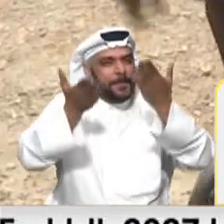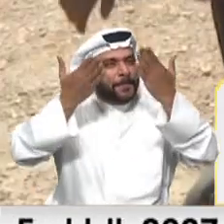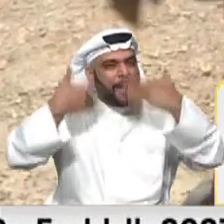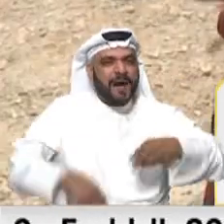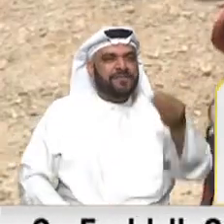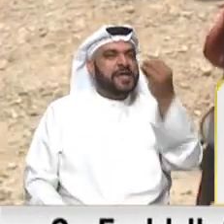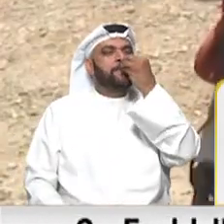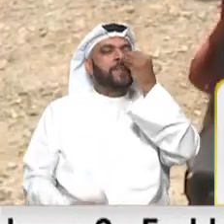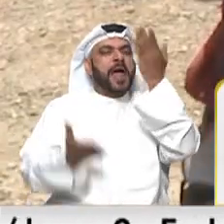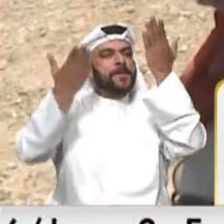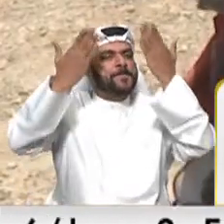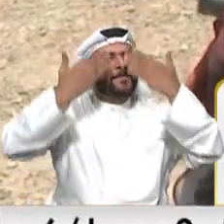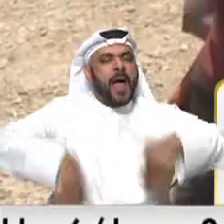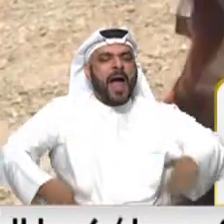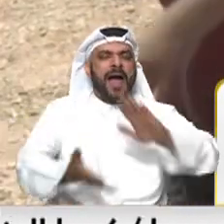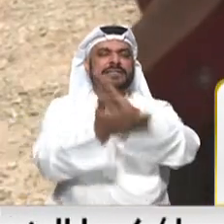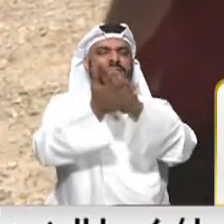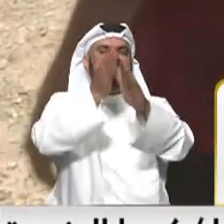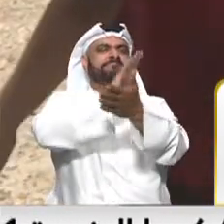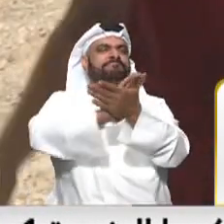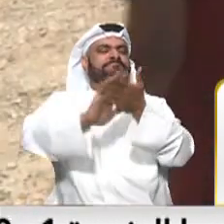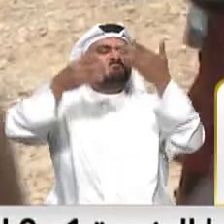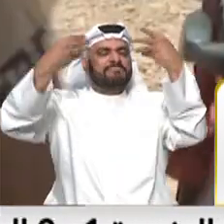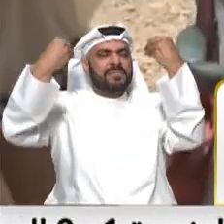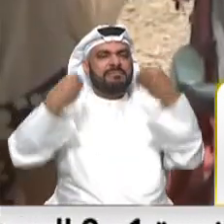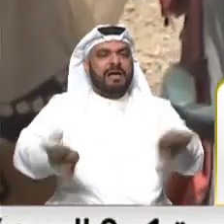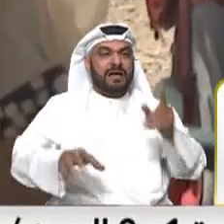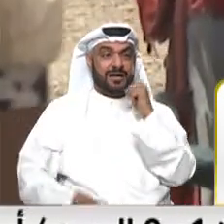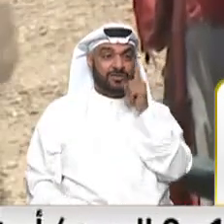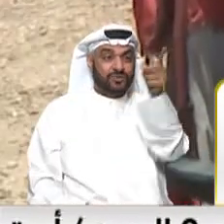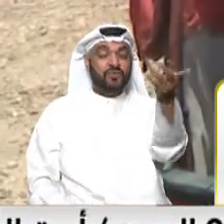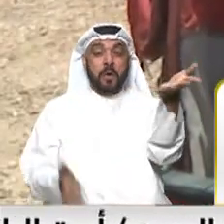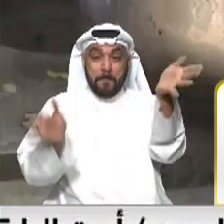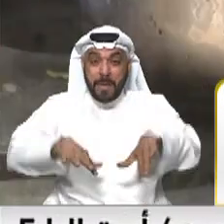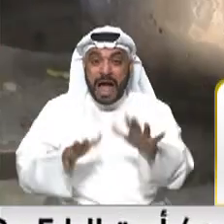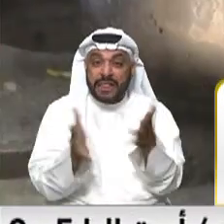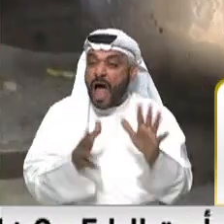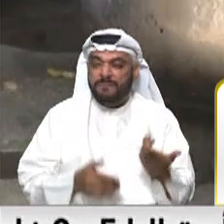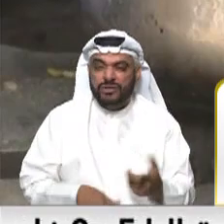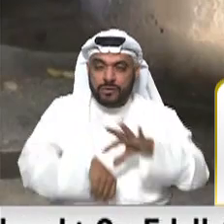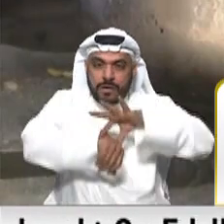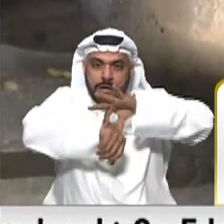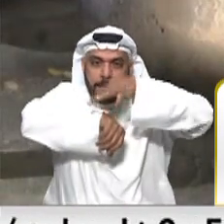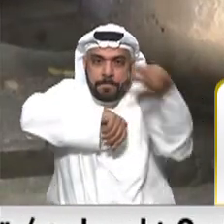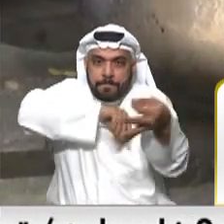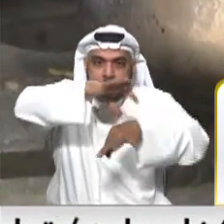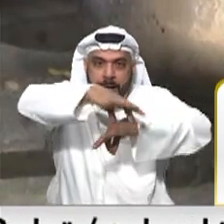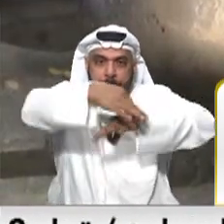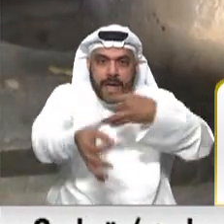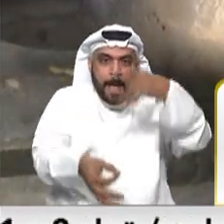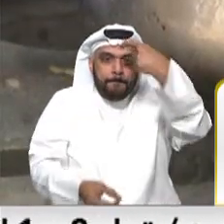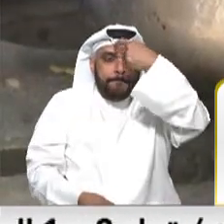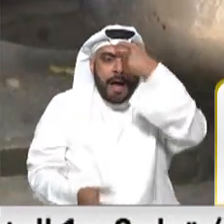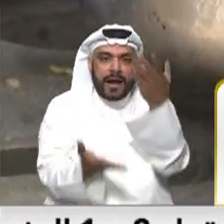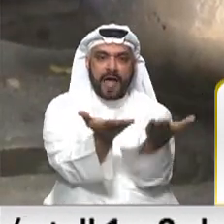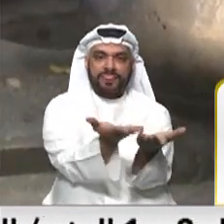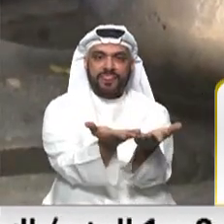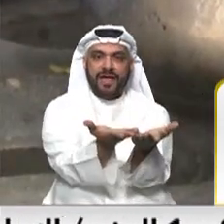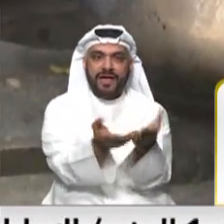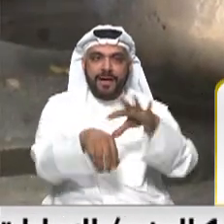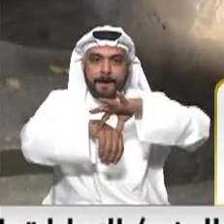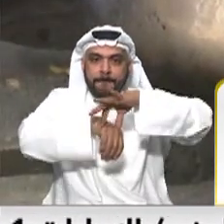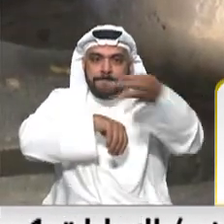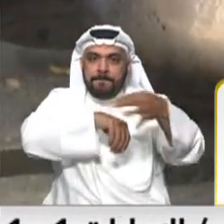قلة المياه، وسط مخاوف من انتشار الأوبئة بين النازحين بعد تزايد الحالات المصابة